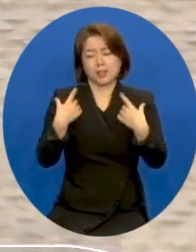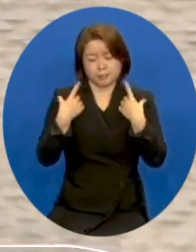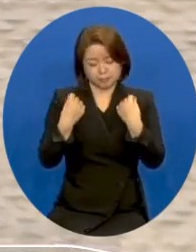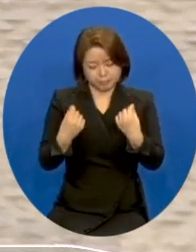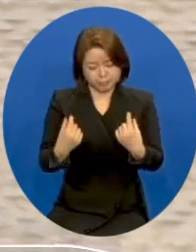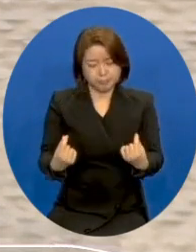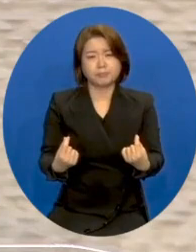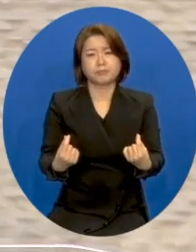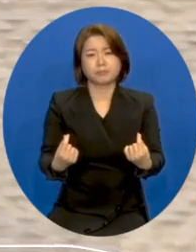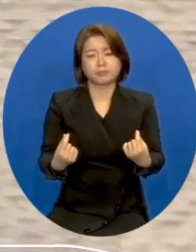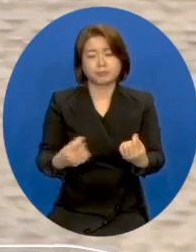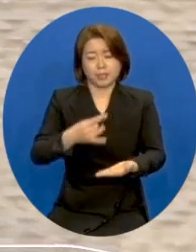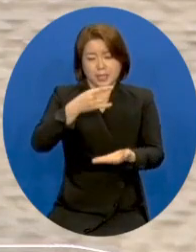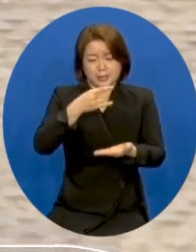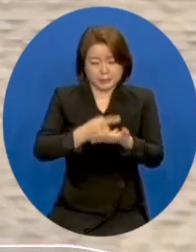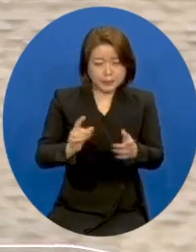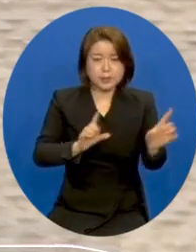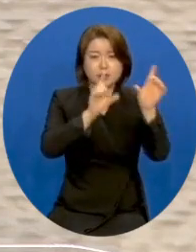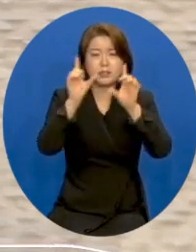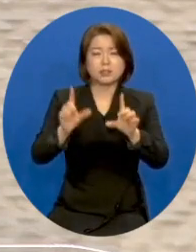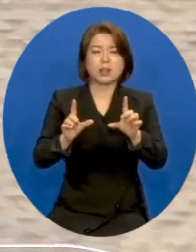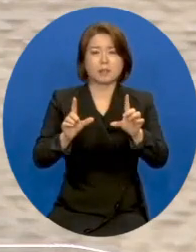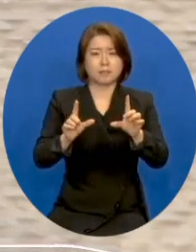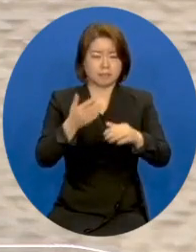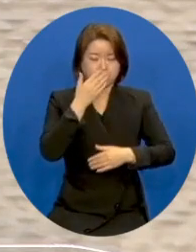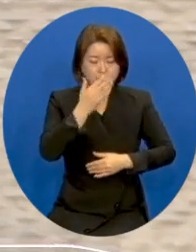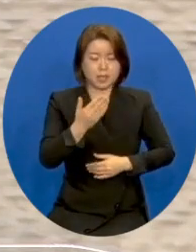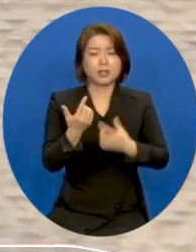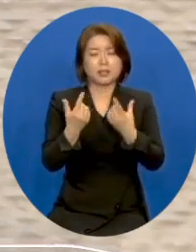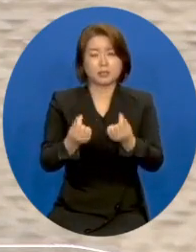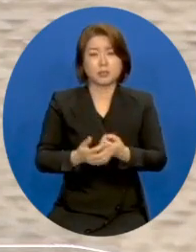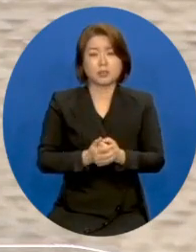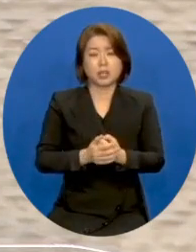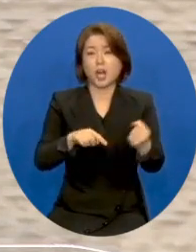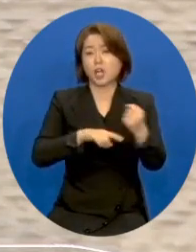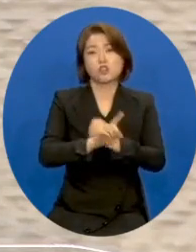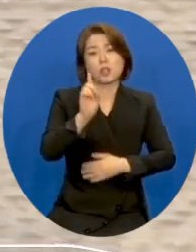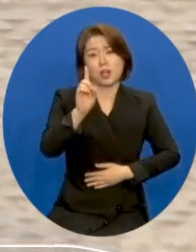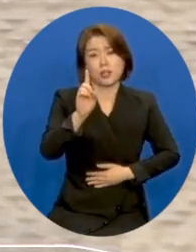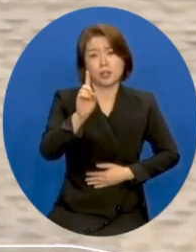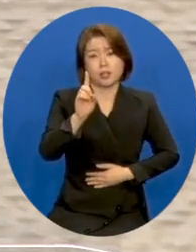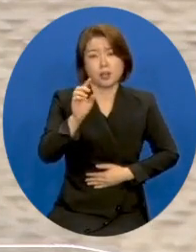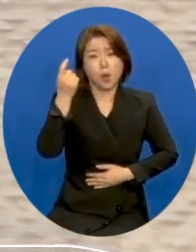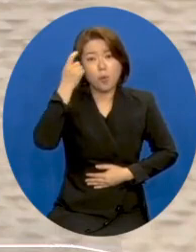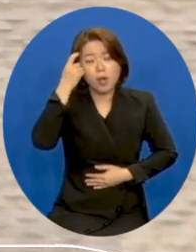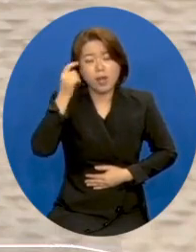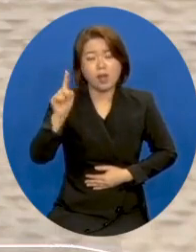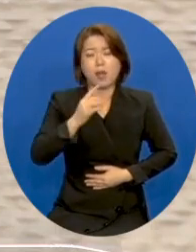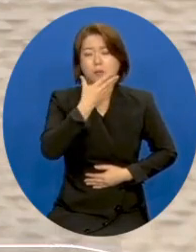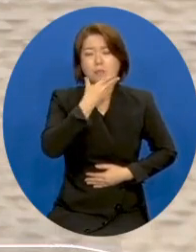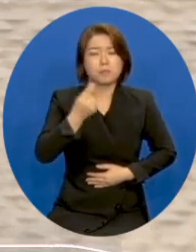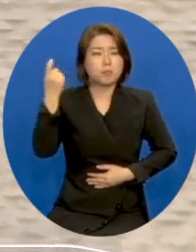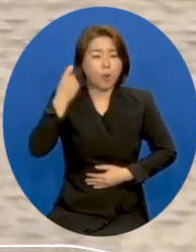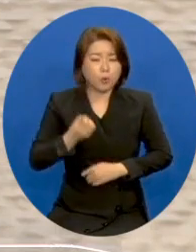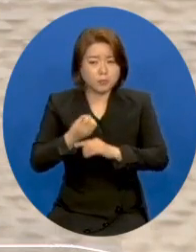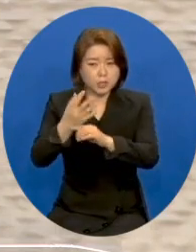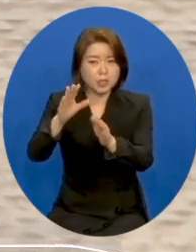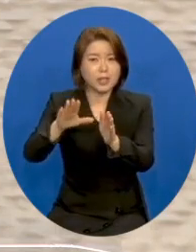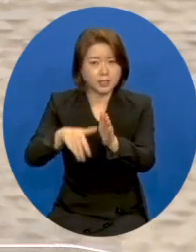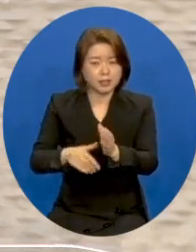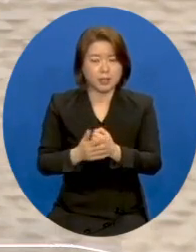한결같이 의로운 삶을 살았다는 것입니다. 이유는 하나입니다. 복음 전하는데 자기